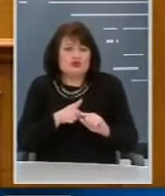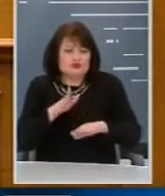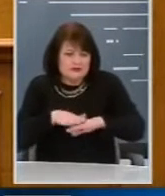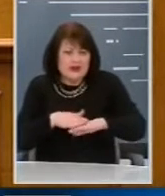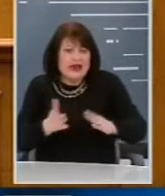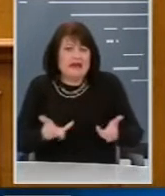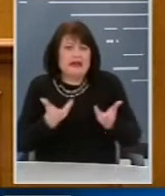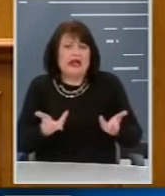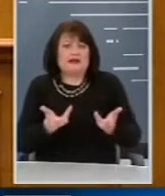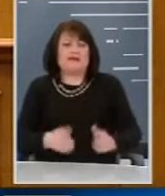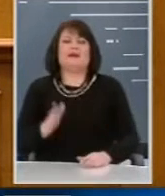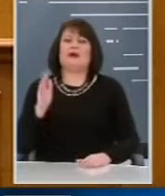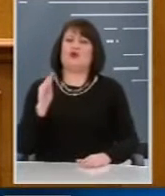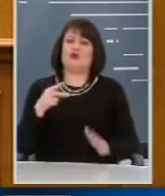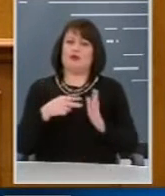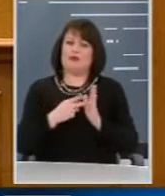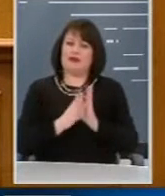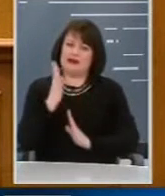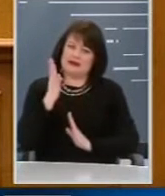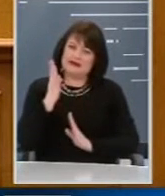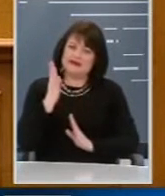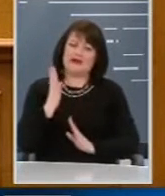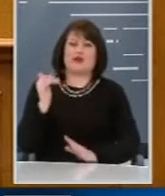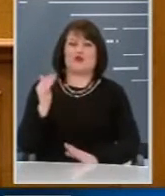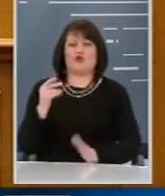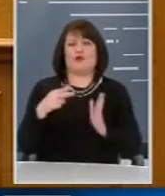Όταν τον Ιούλιο του 2014 και τον